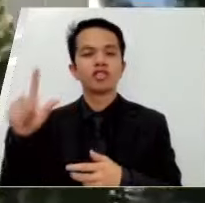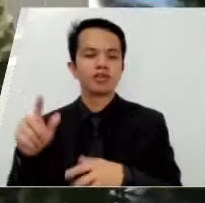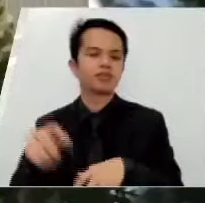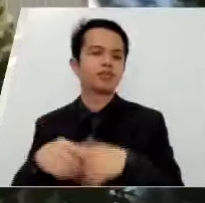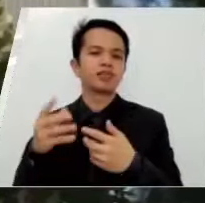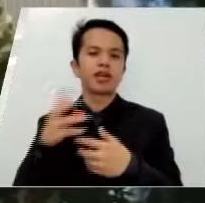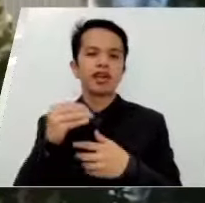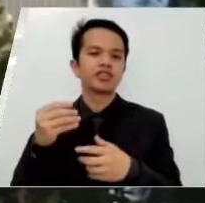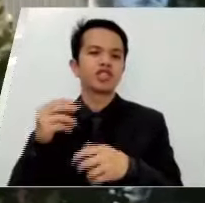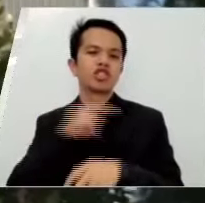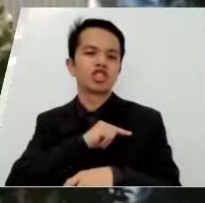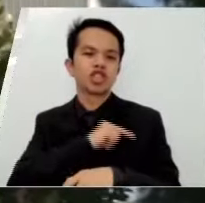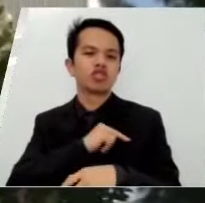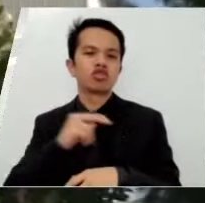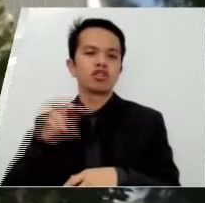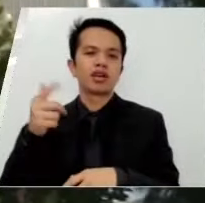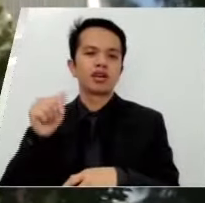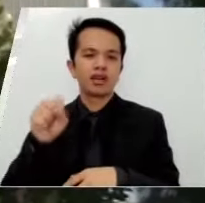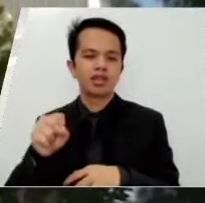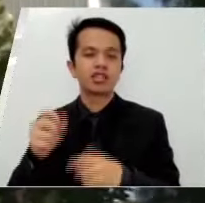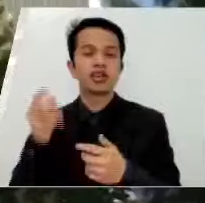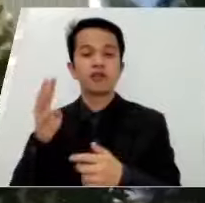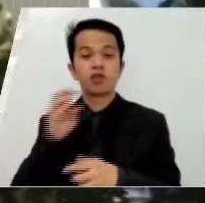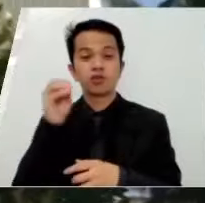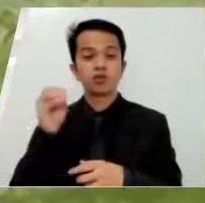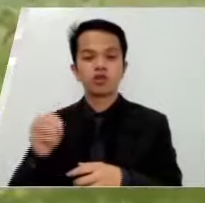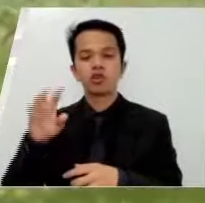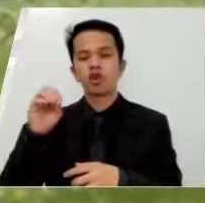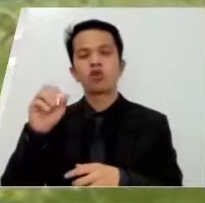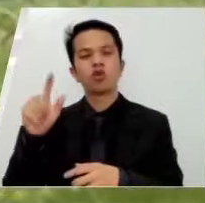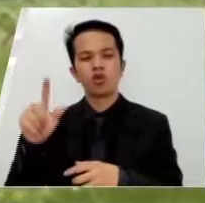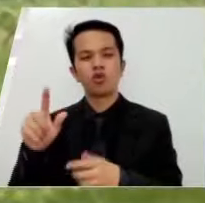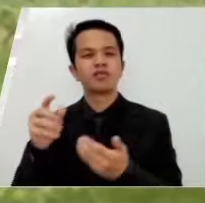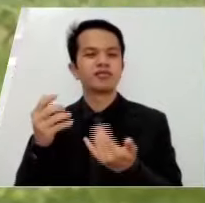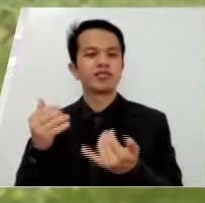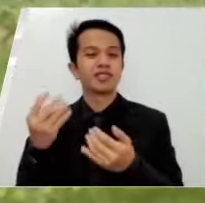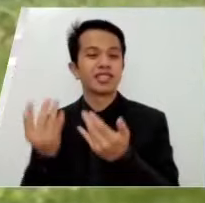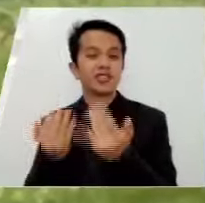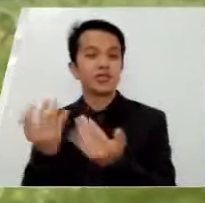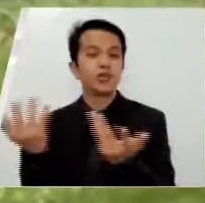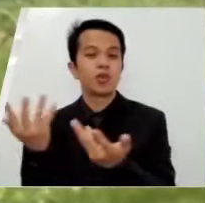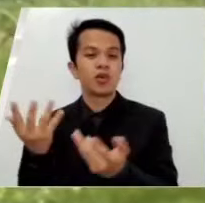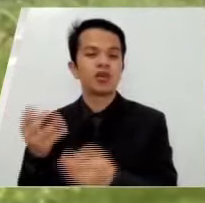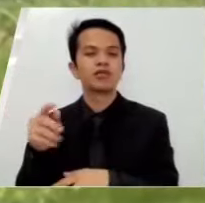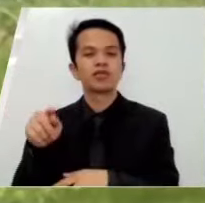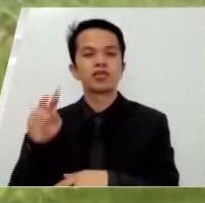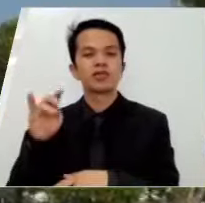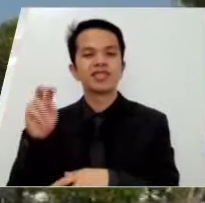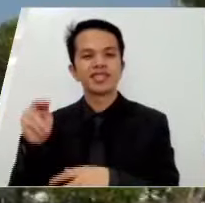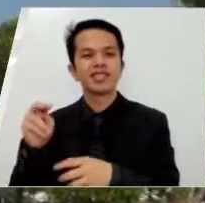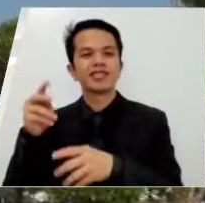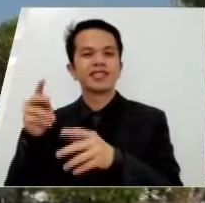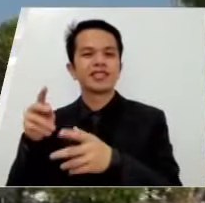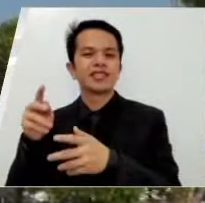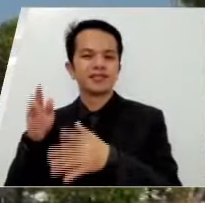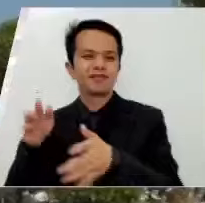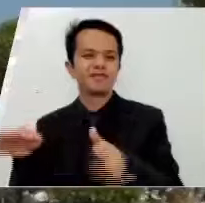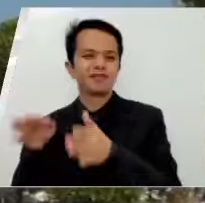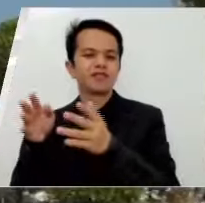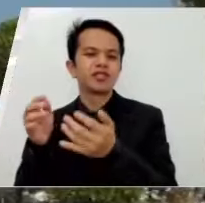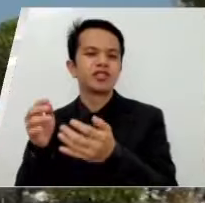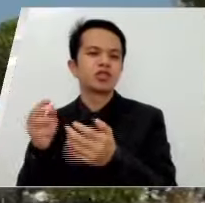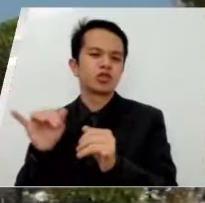gas. Higit 40% niyan ay coal tulad ng sinusunog dito sa Dinginin Power Plant. 29% mula sa renewable tulad ng